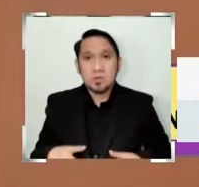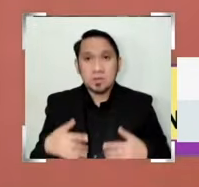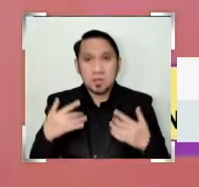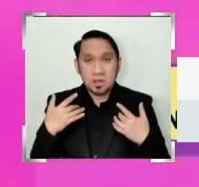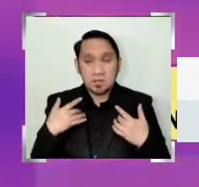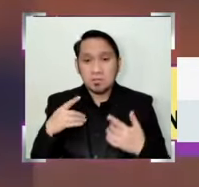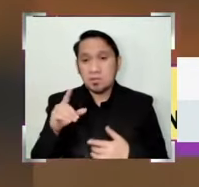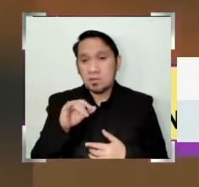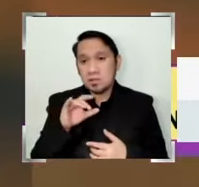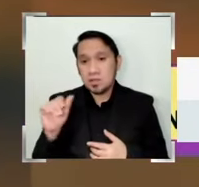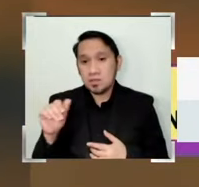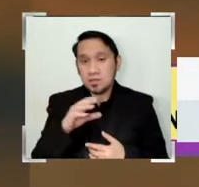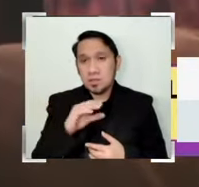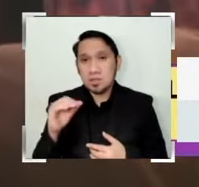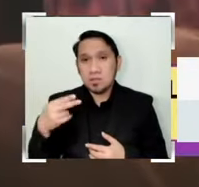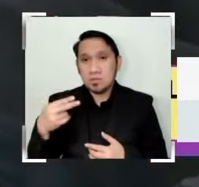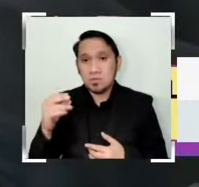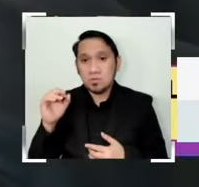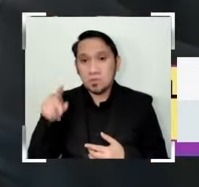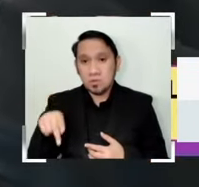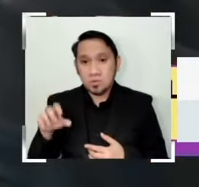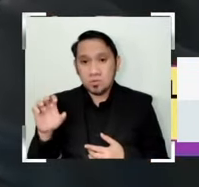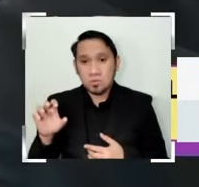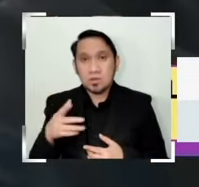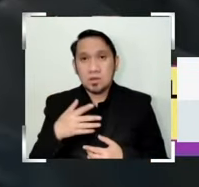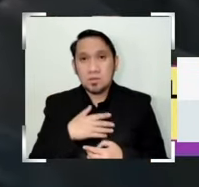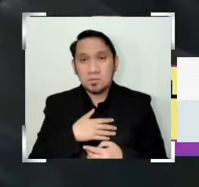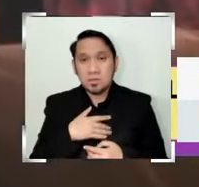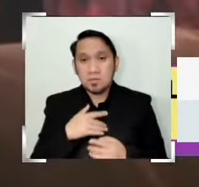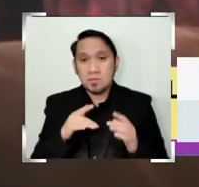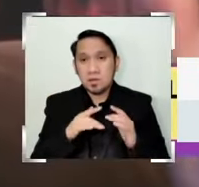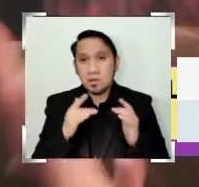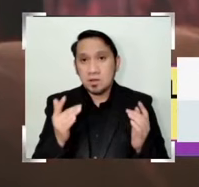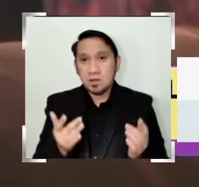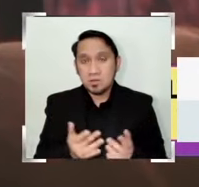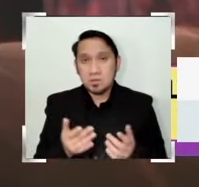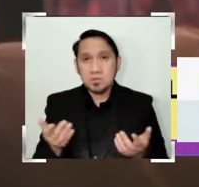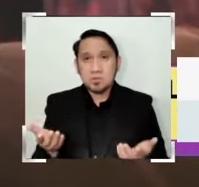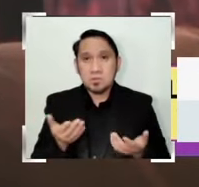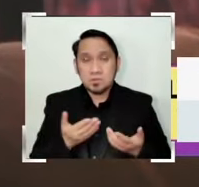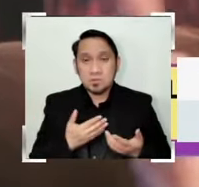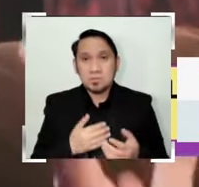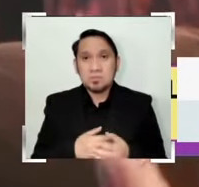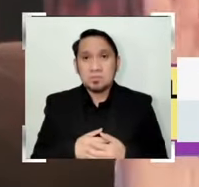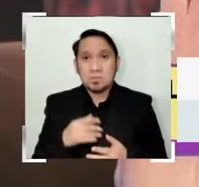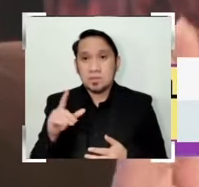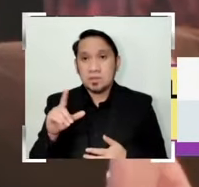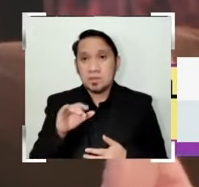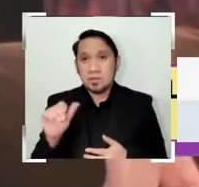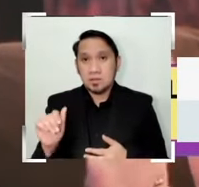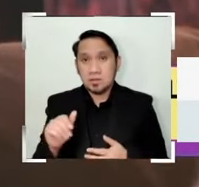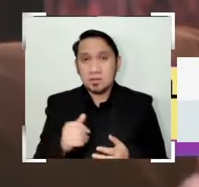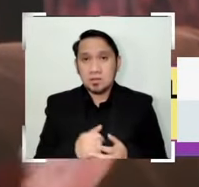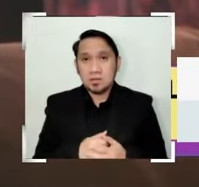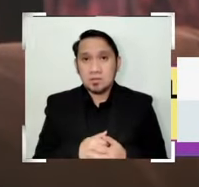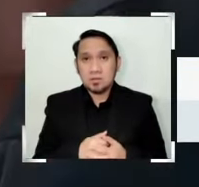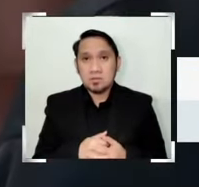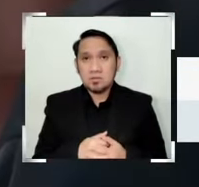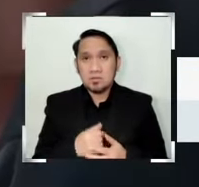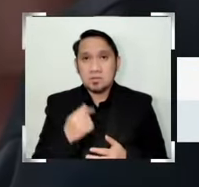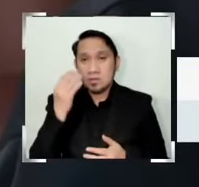Hope. I feel like Hope carries my heart. Okay. But Liza carries, like, is just the face of